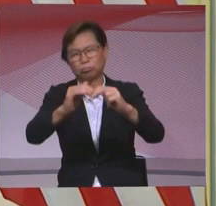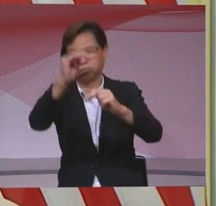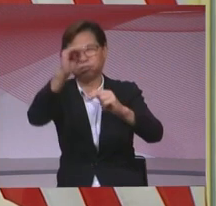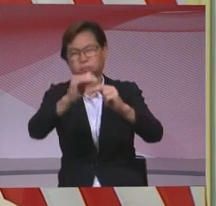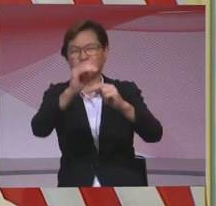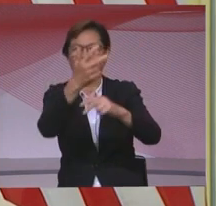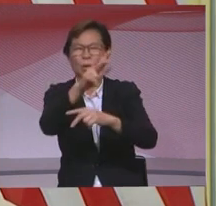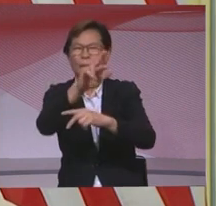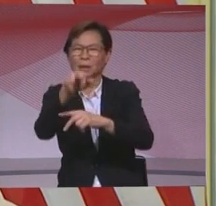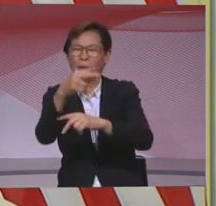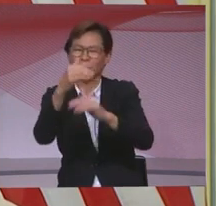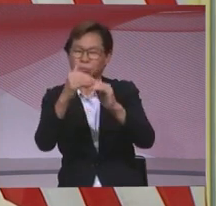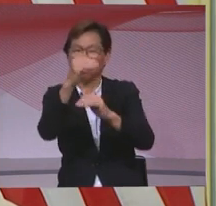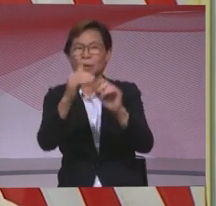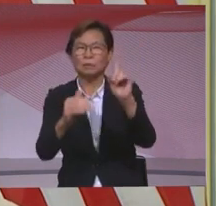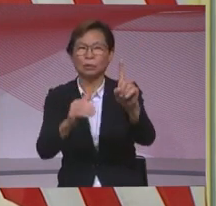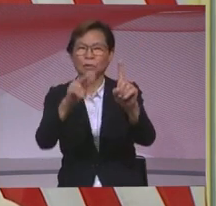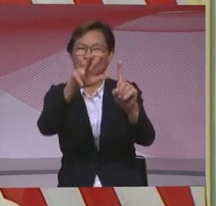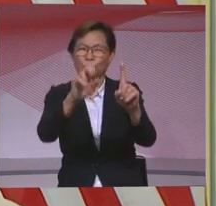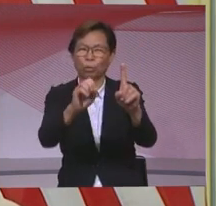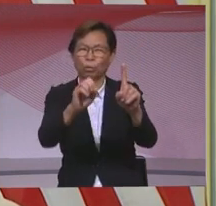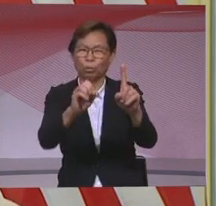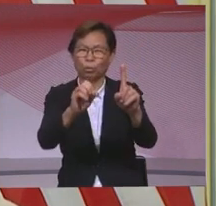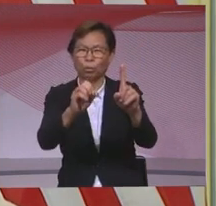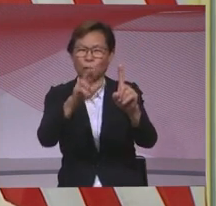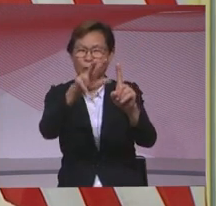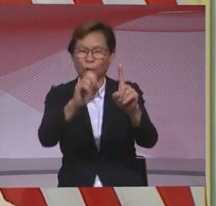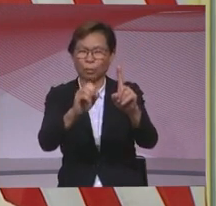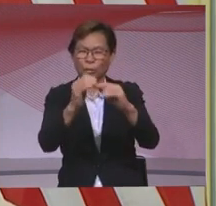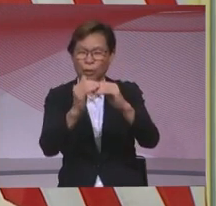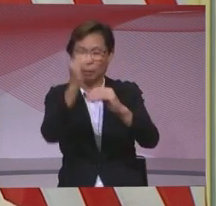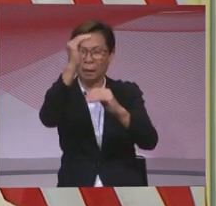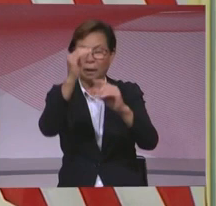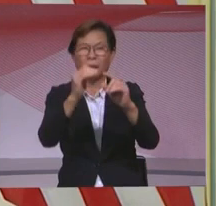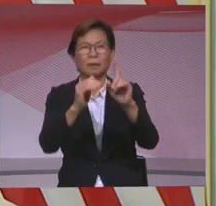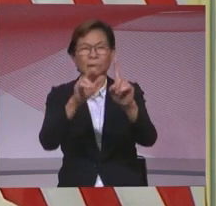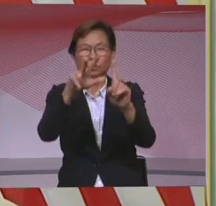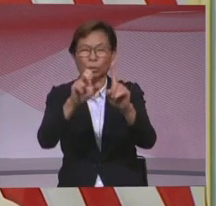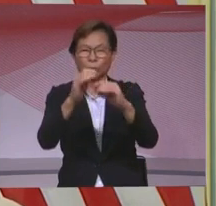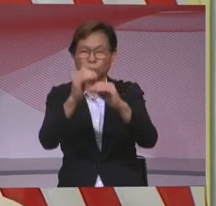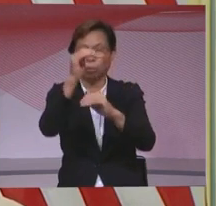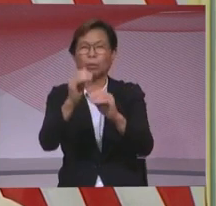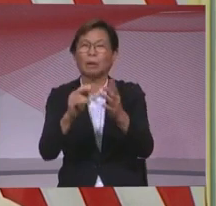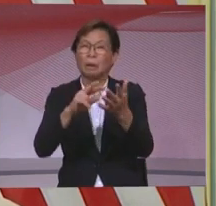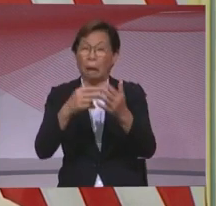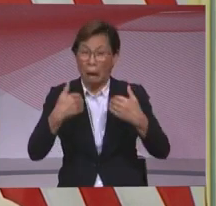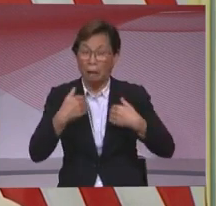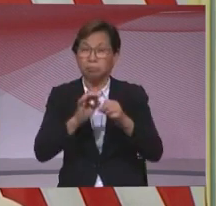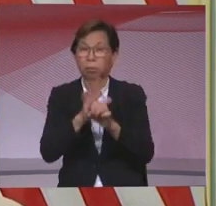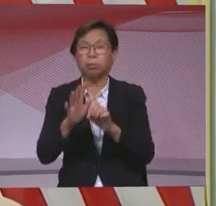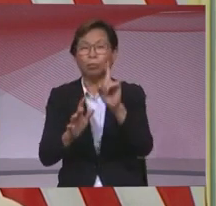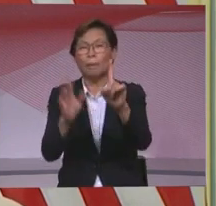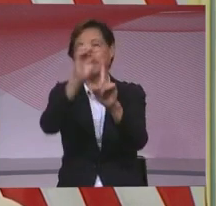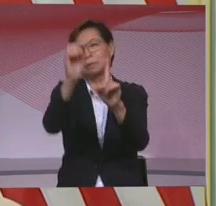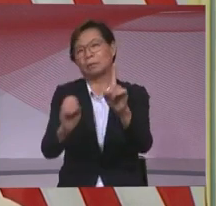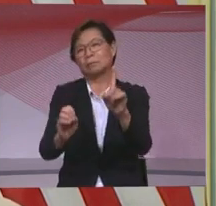Dan 130 lebih didapati positif, iaitu 1%.